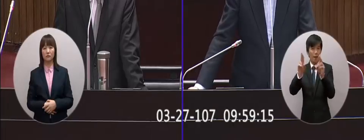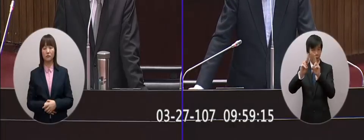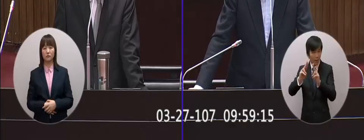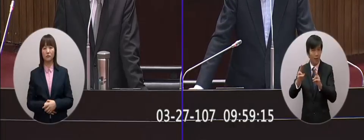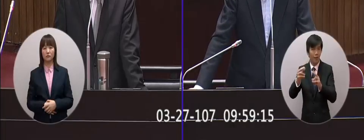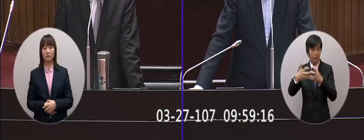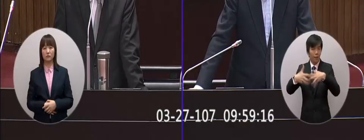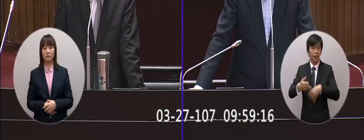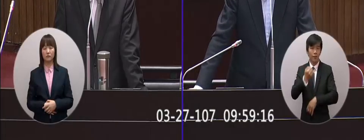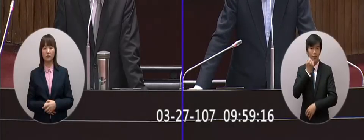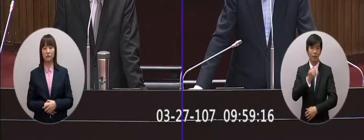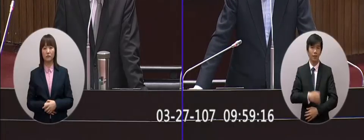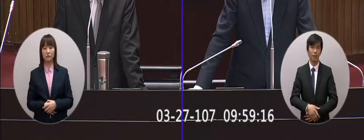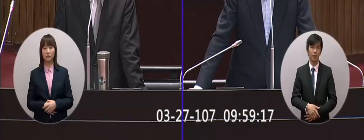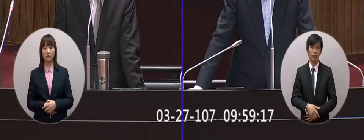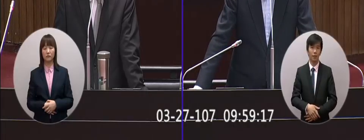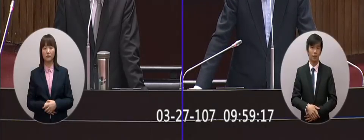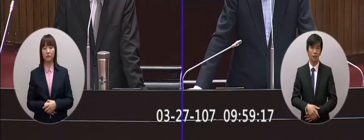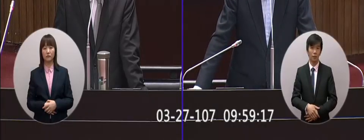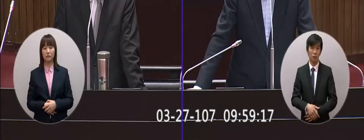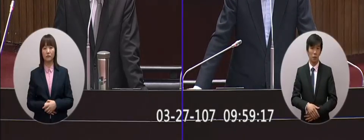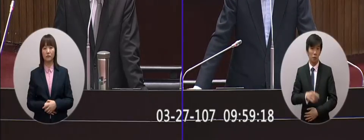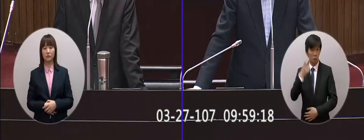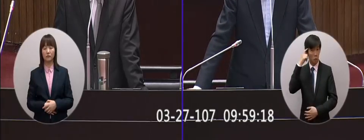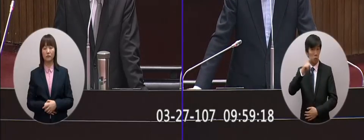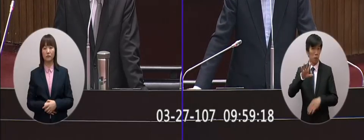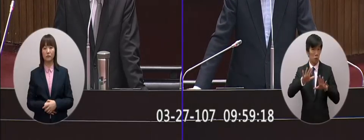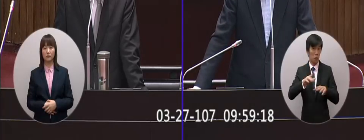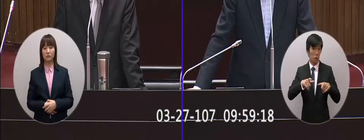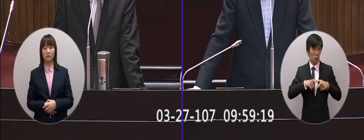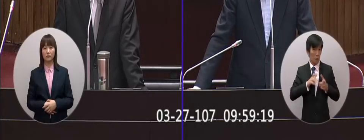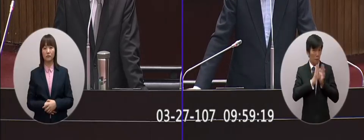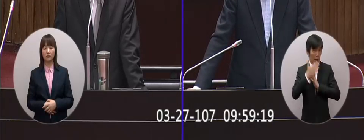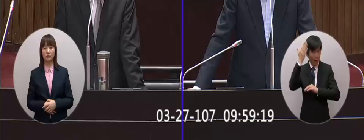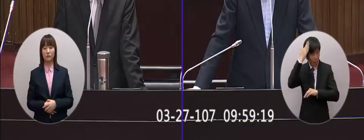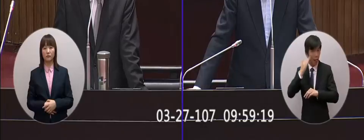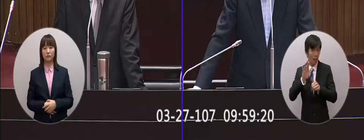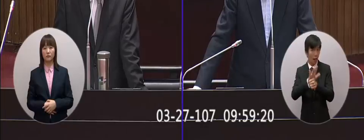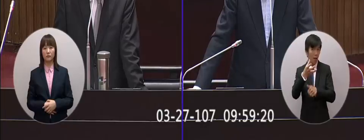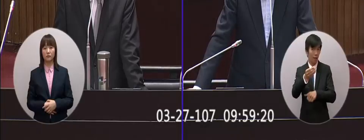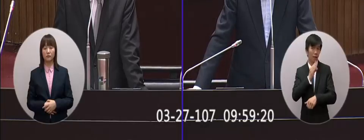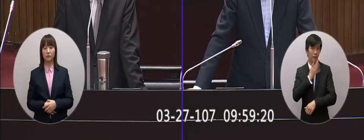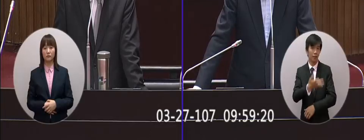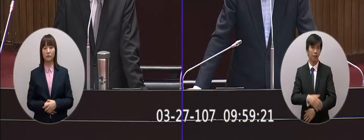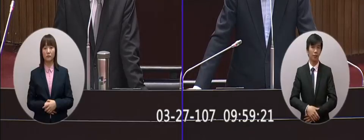少了哈，是现在是心变黑了，没有爱，还是怎么样？我搞不清楚了哈。